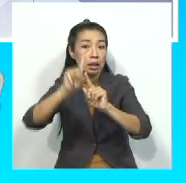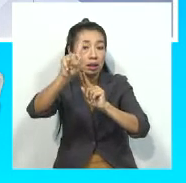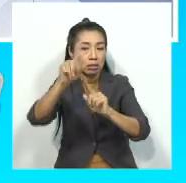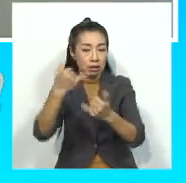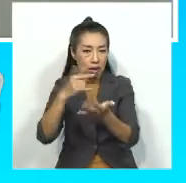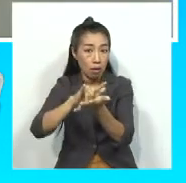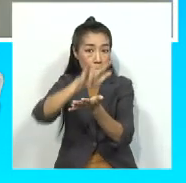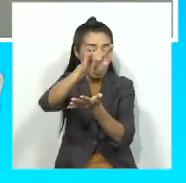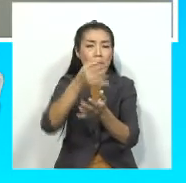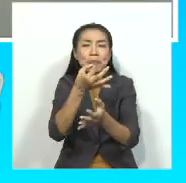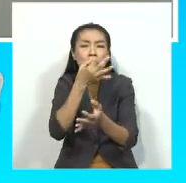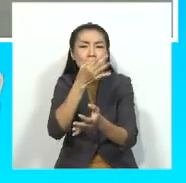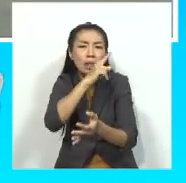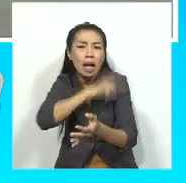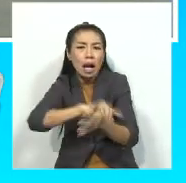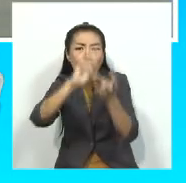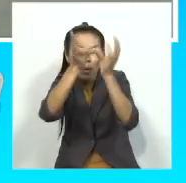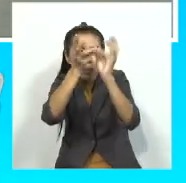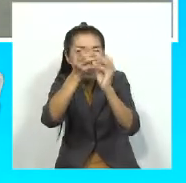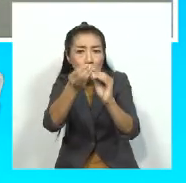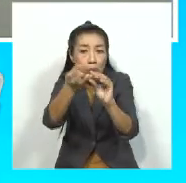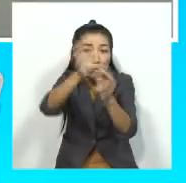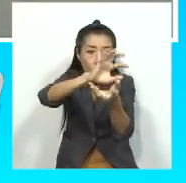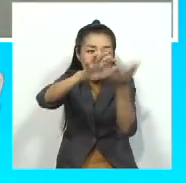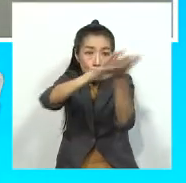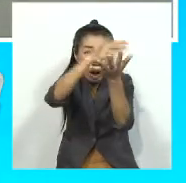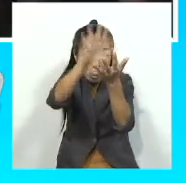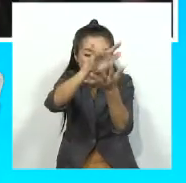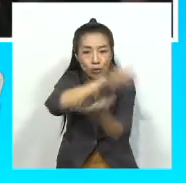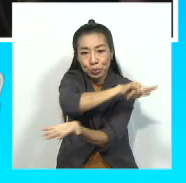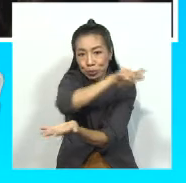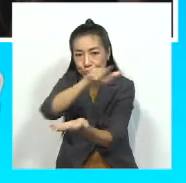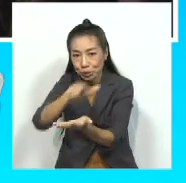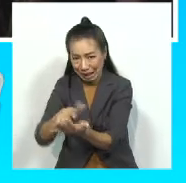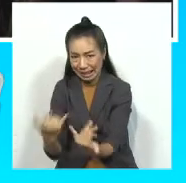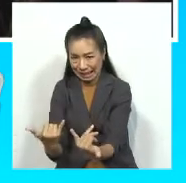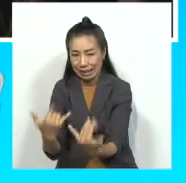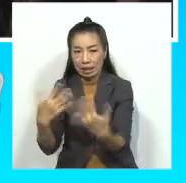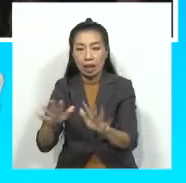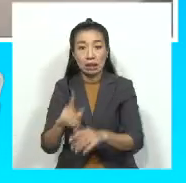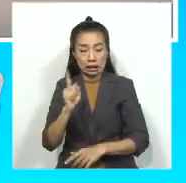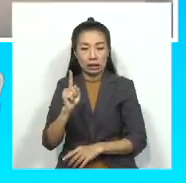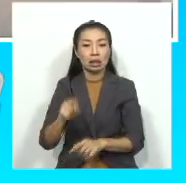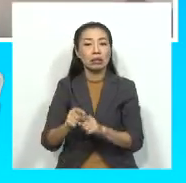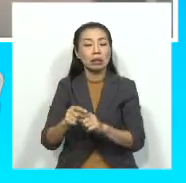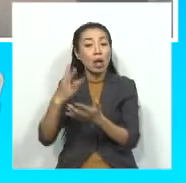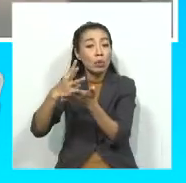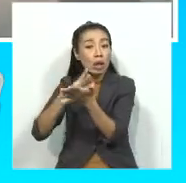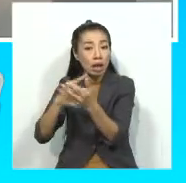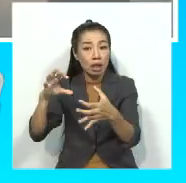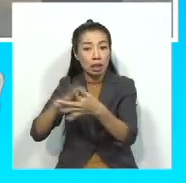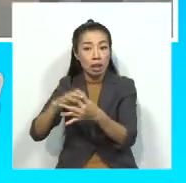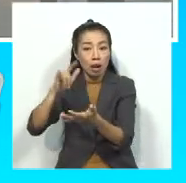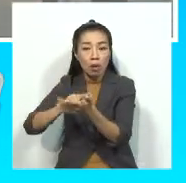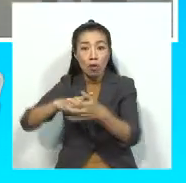ครับก็เป็นขั้นตอนที่1ปกติแล้วเนี่ยตามตำราฝนหลวงพระราชทานของในหลวงรัชกาลที่9นะครับในเรื่องของการ